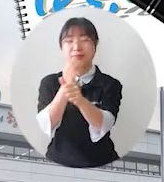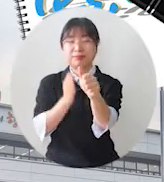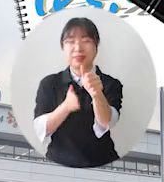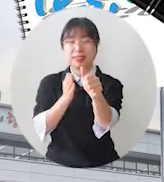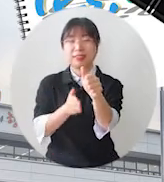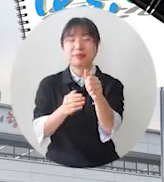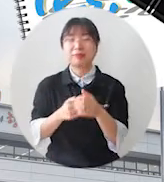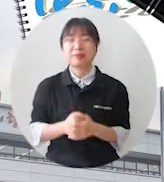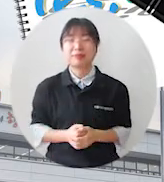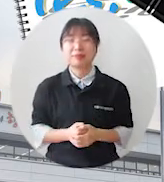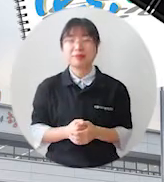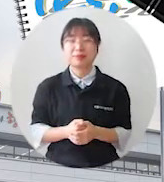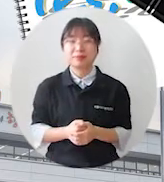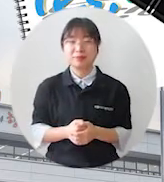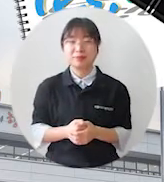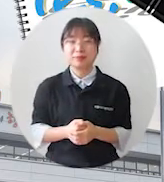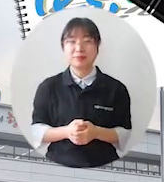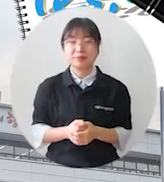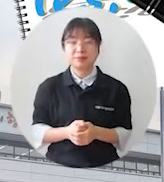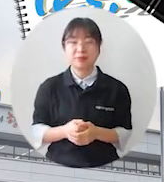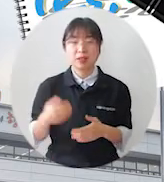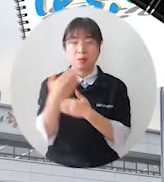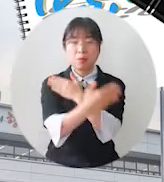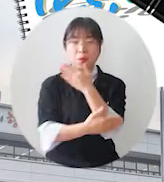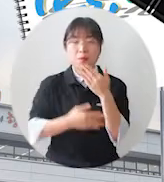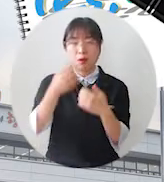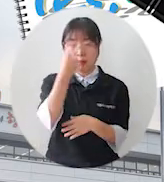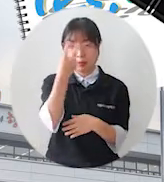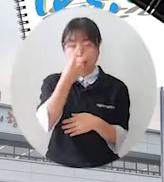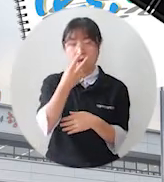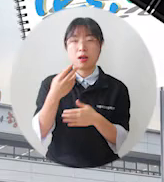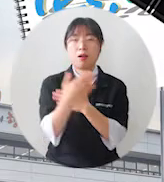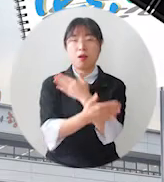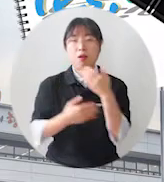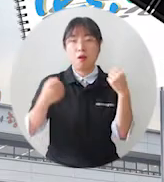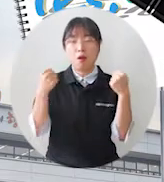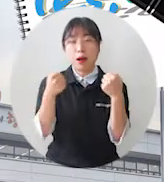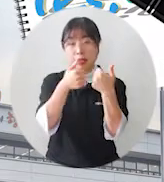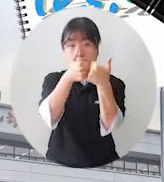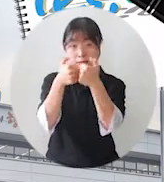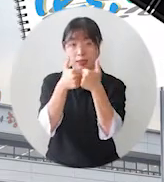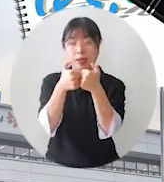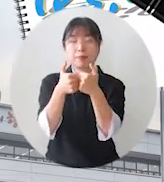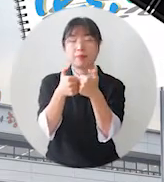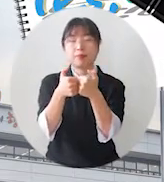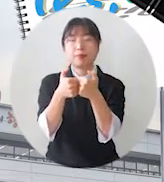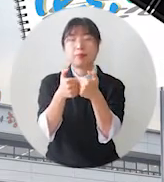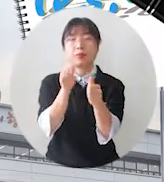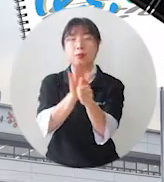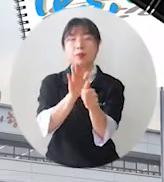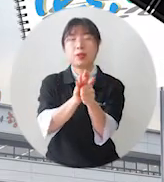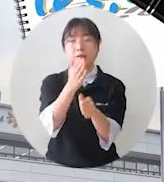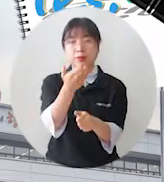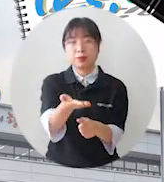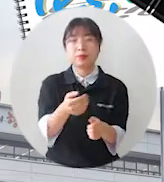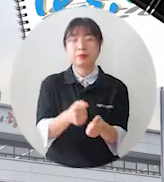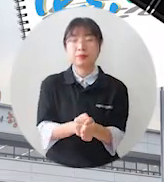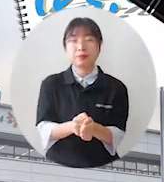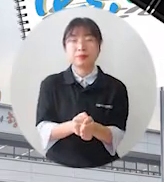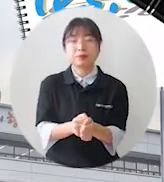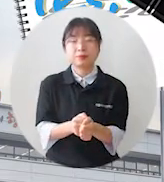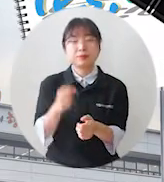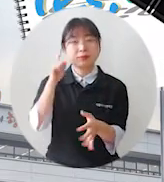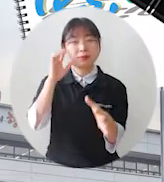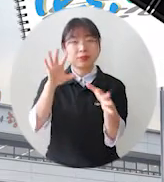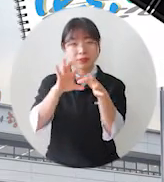예약은 필수입니다. 무료 대사증후군 검사와 체성분 검사, 건강 상담 등을 제공하고 있으니